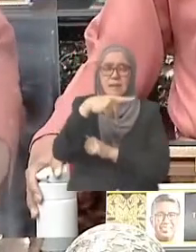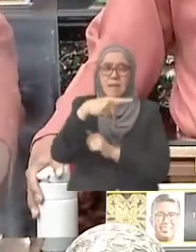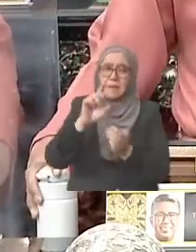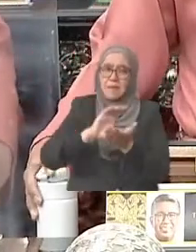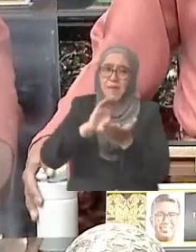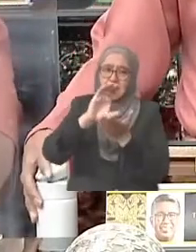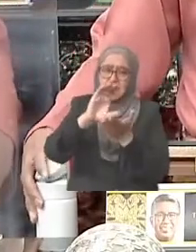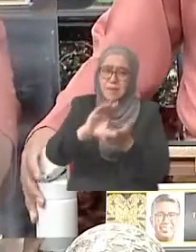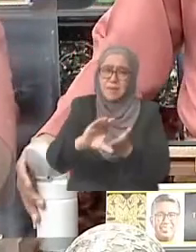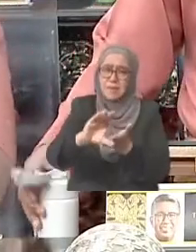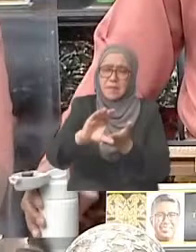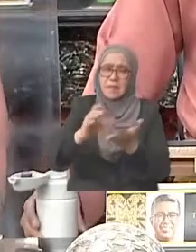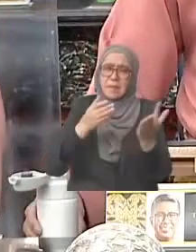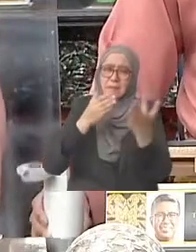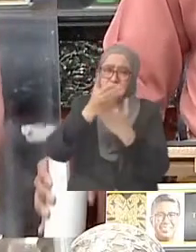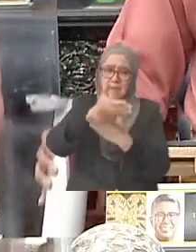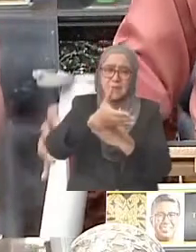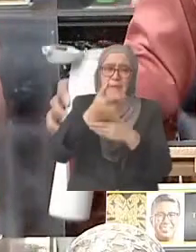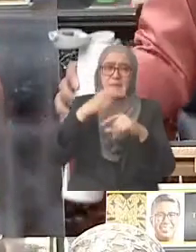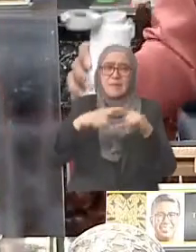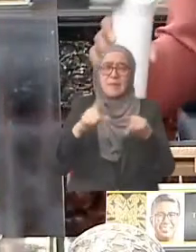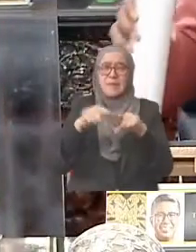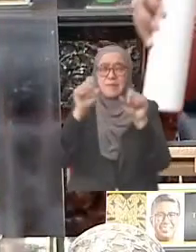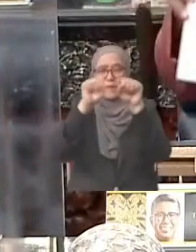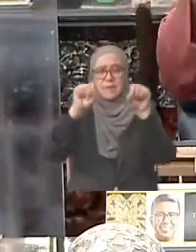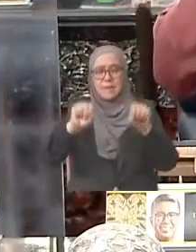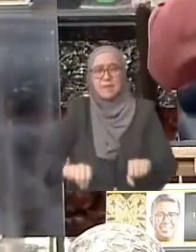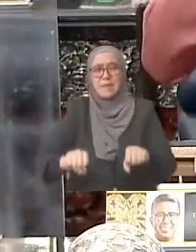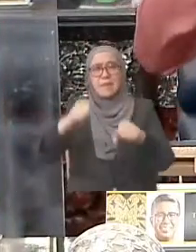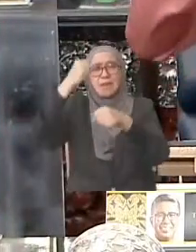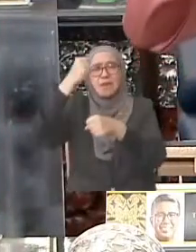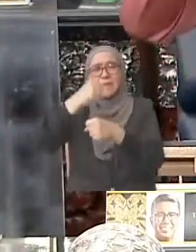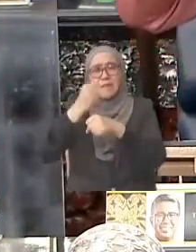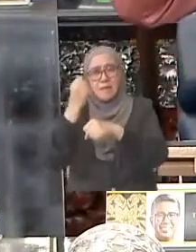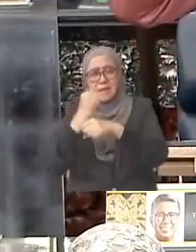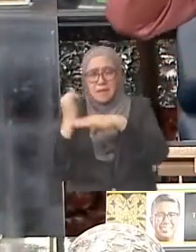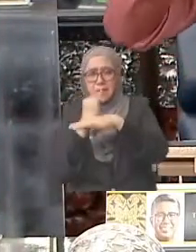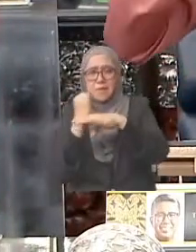caruman bekerja melalui sistem insurance pekerjaan